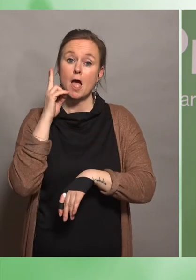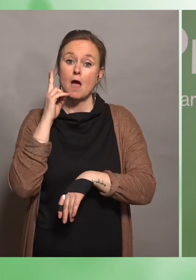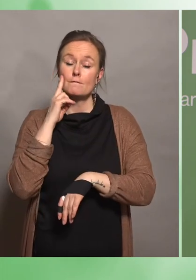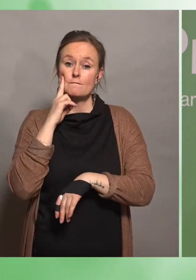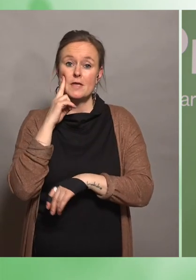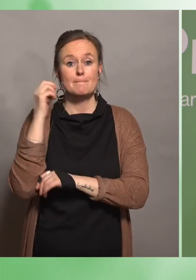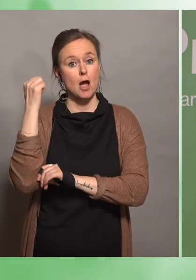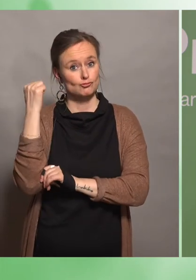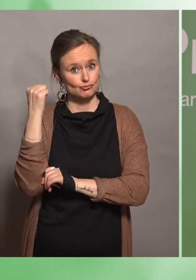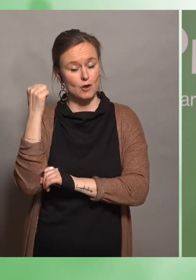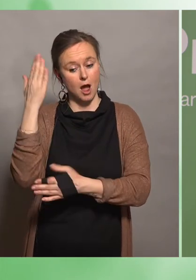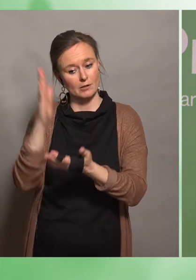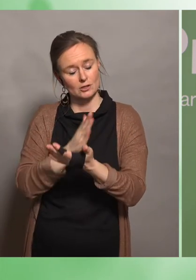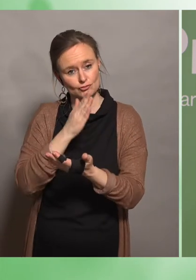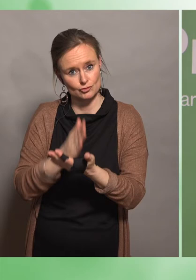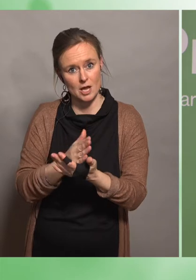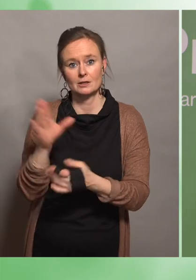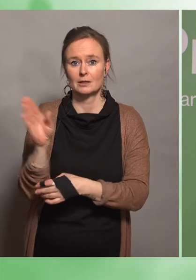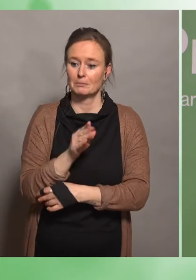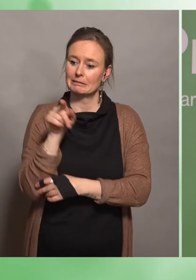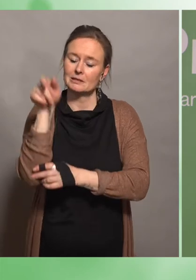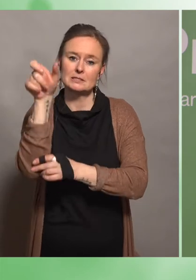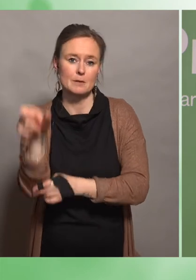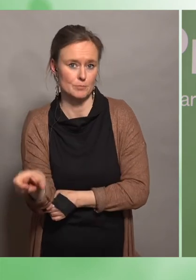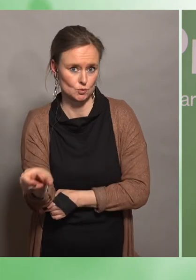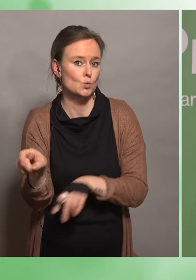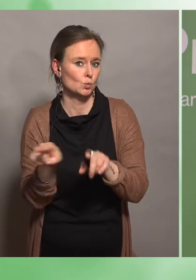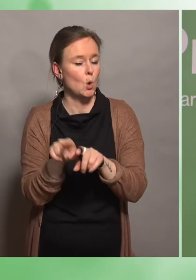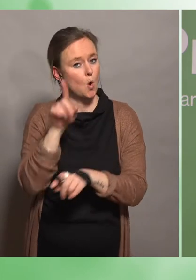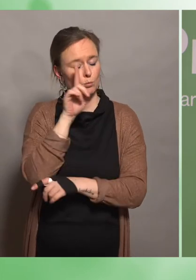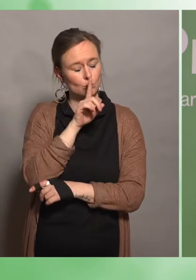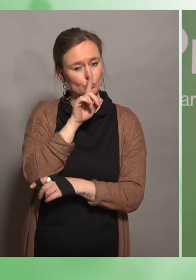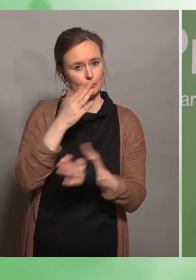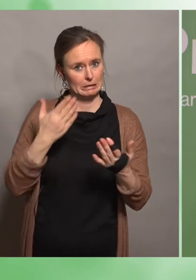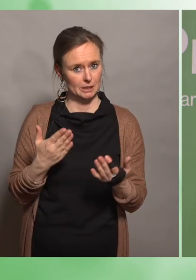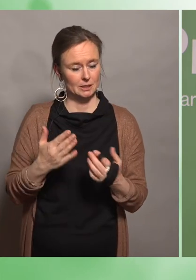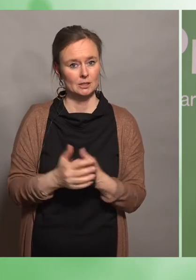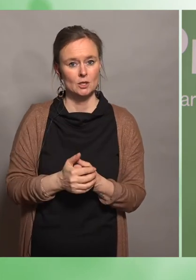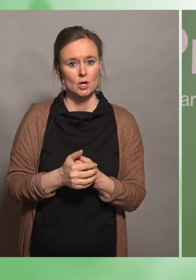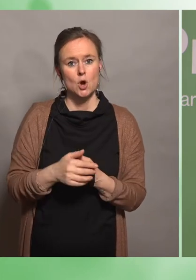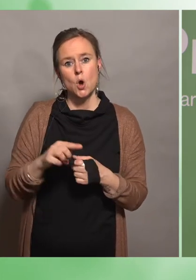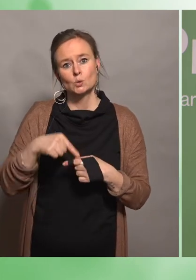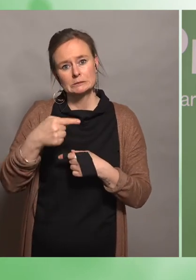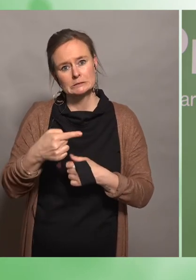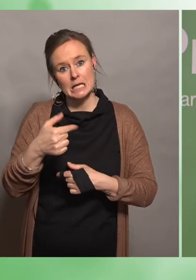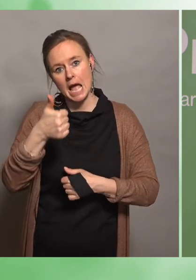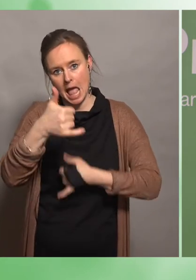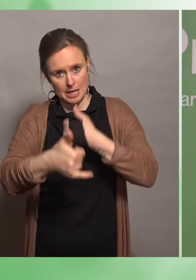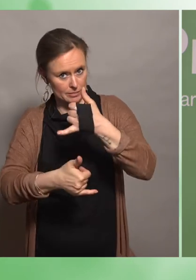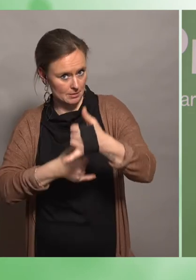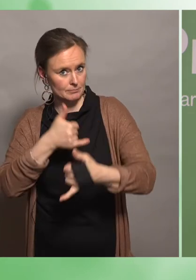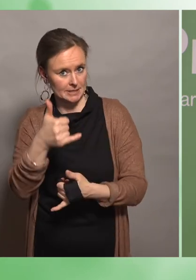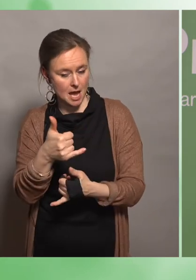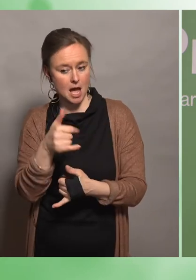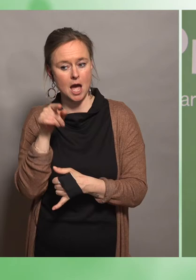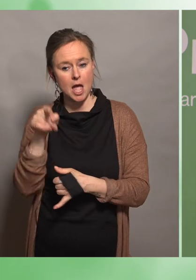diesem Teilnehmer so quasi es dann auch zu probieren. Und nach einem Jahr